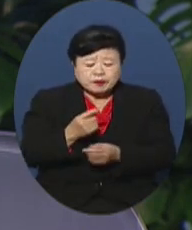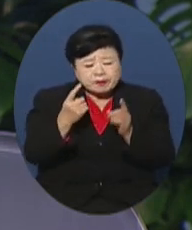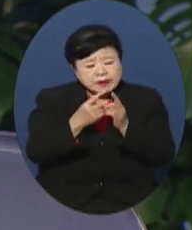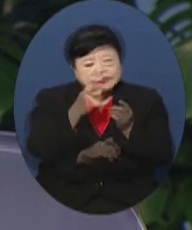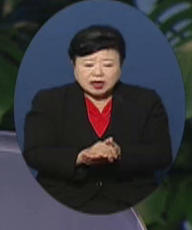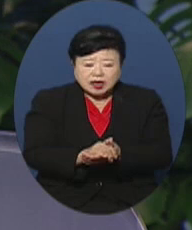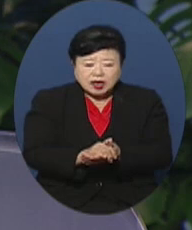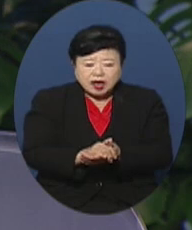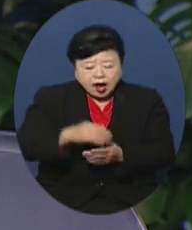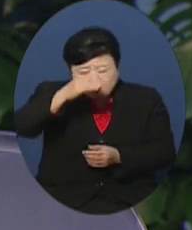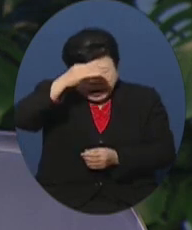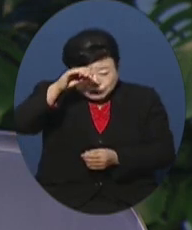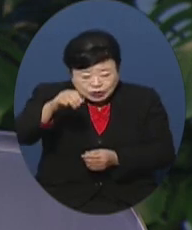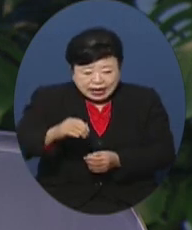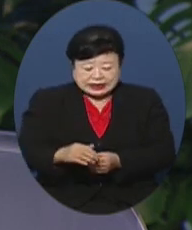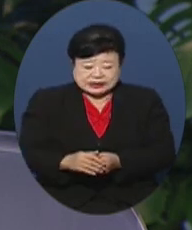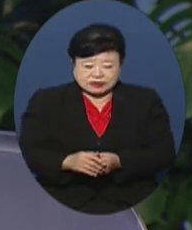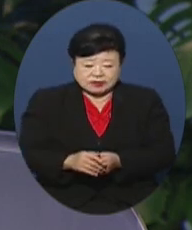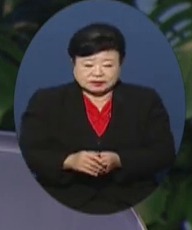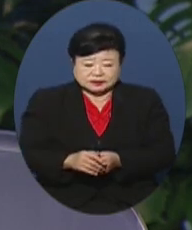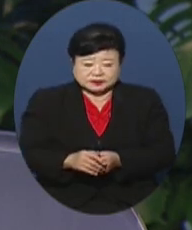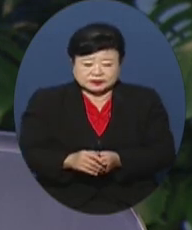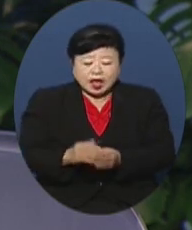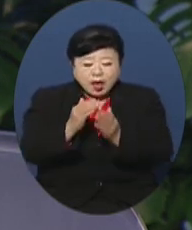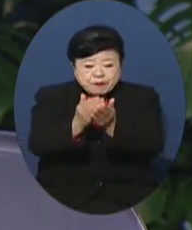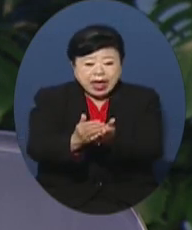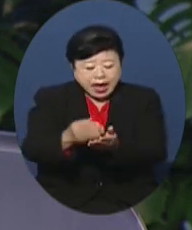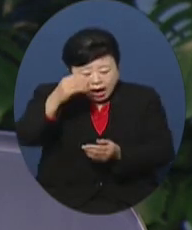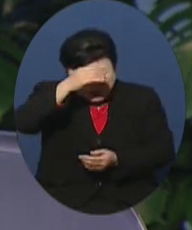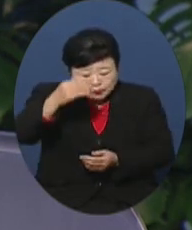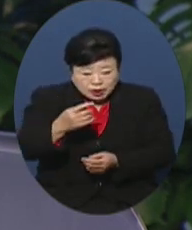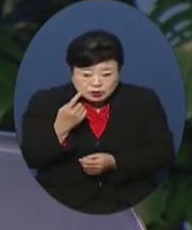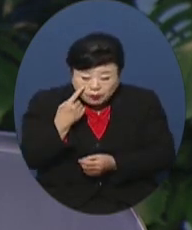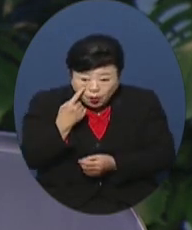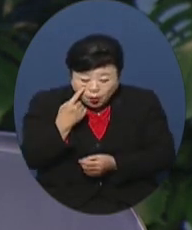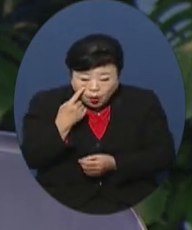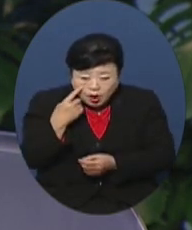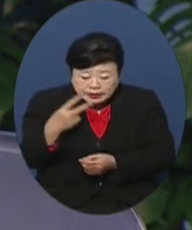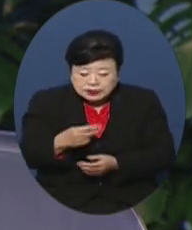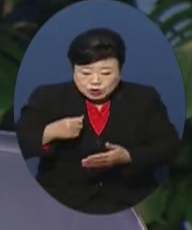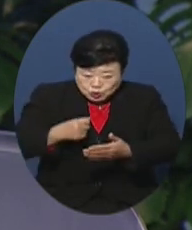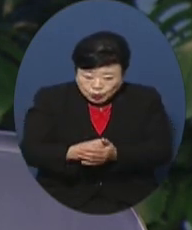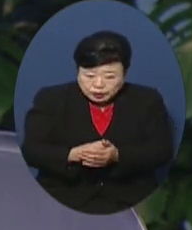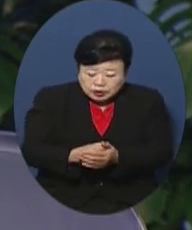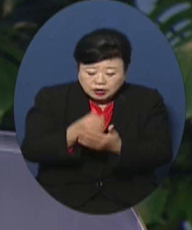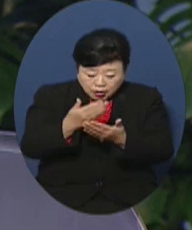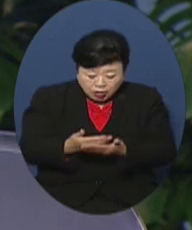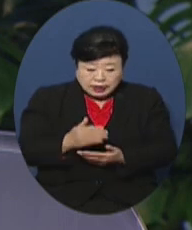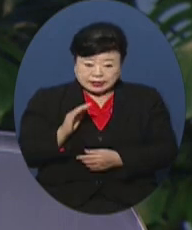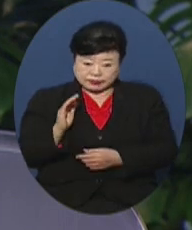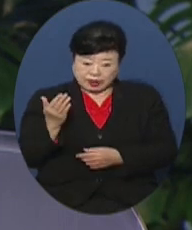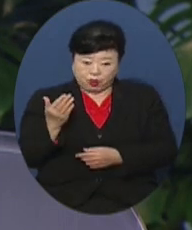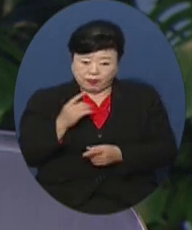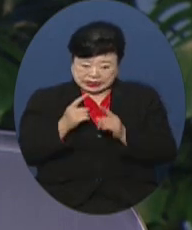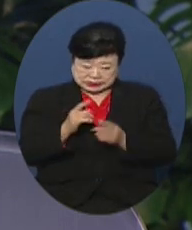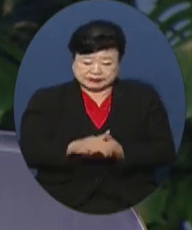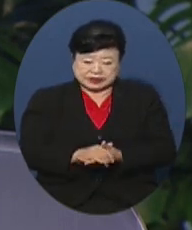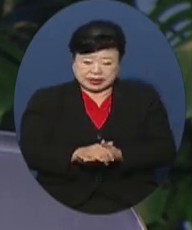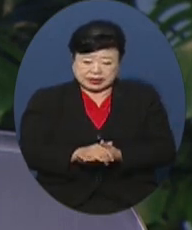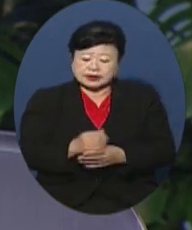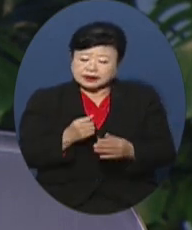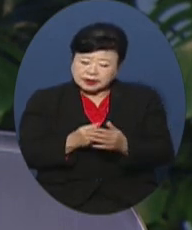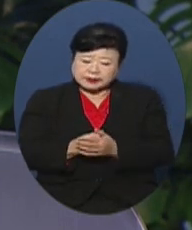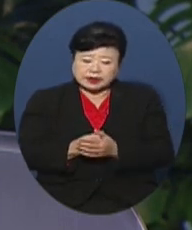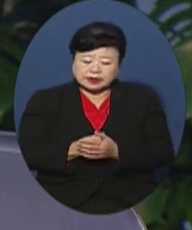만났을 때 선박 박물관에서 이 배를 보고 다시 용기를 얻었습니다.